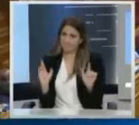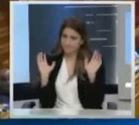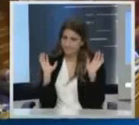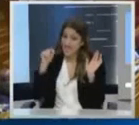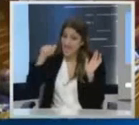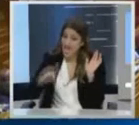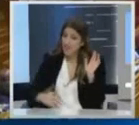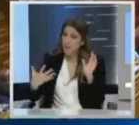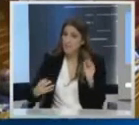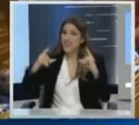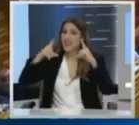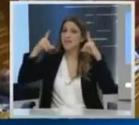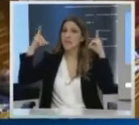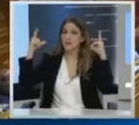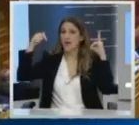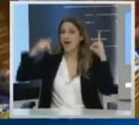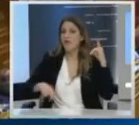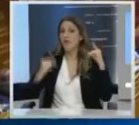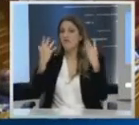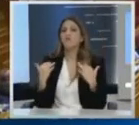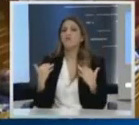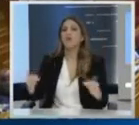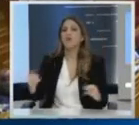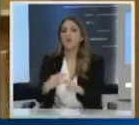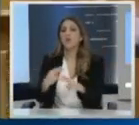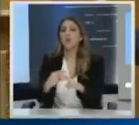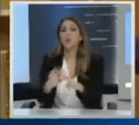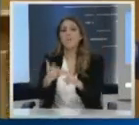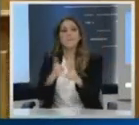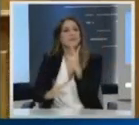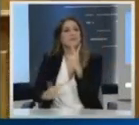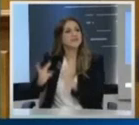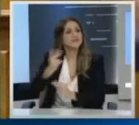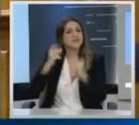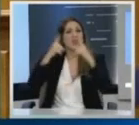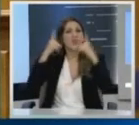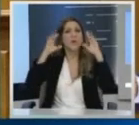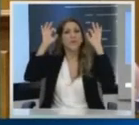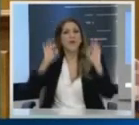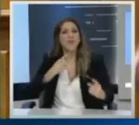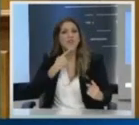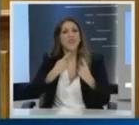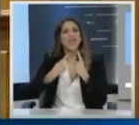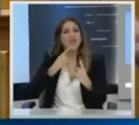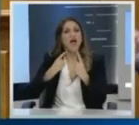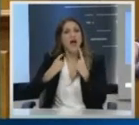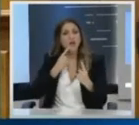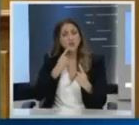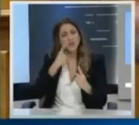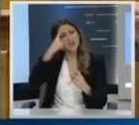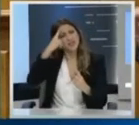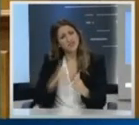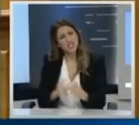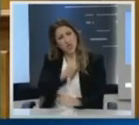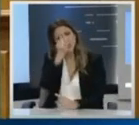Δεν είναι όμως. Εδώ είναι ο ναός της δημοκρατίας. Μπορεί στη ζωή σας κάποια πράγματα να τα βρήκατε εύκολα, αλλά αυτή η